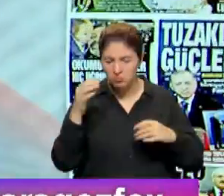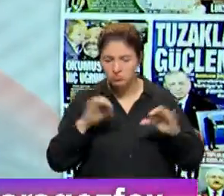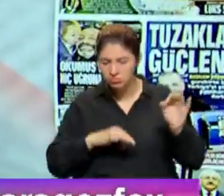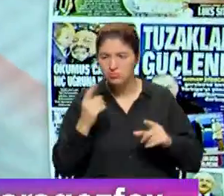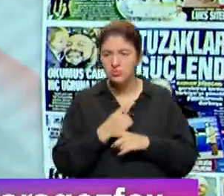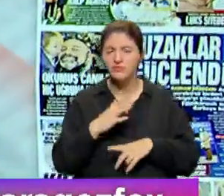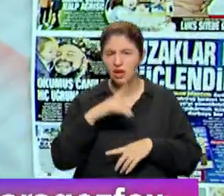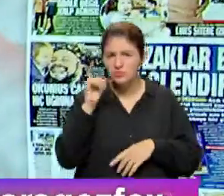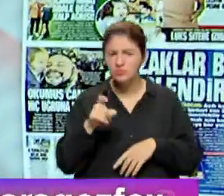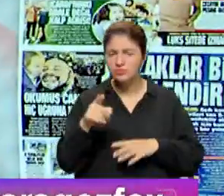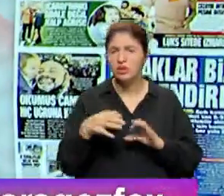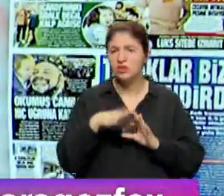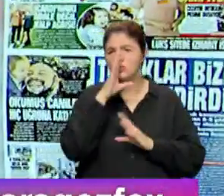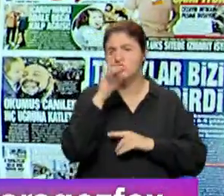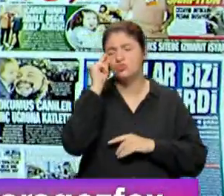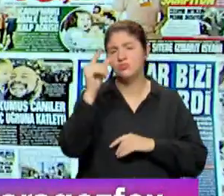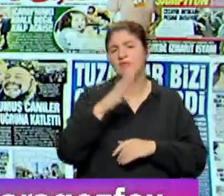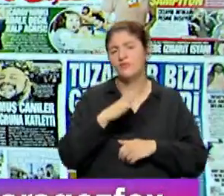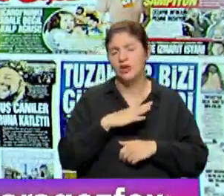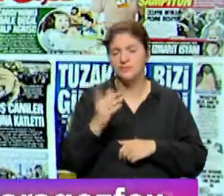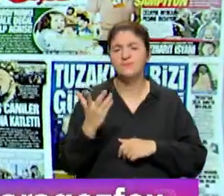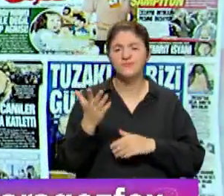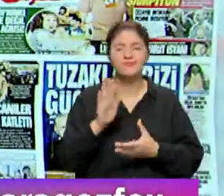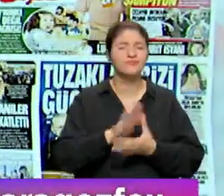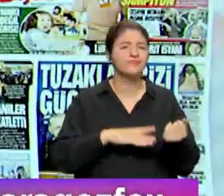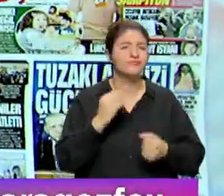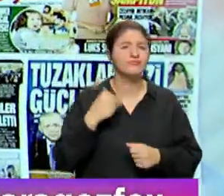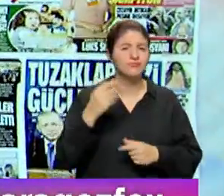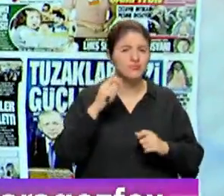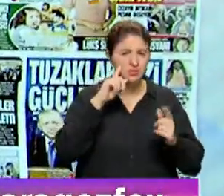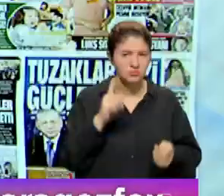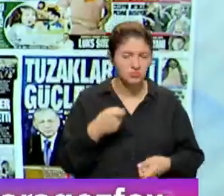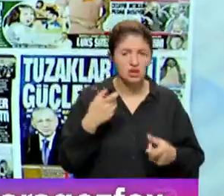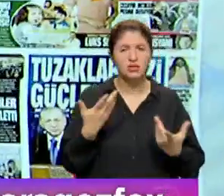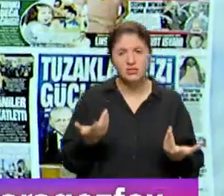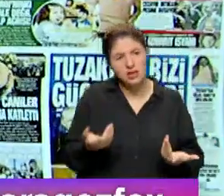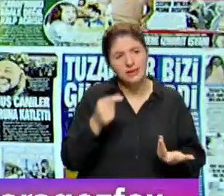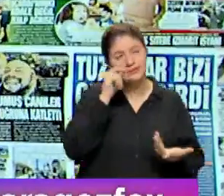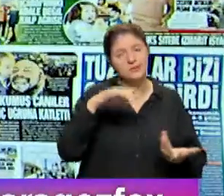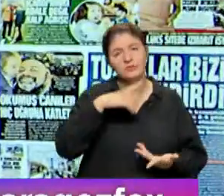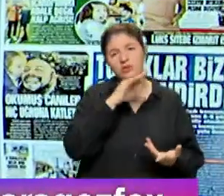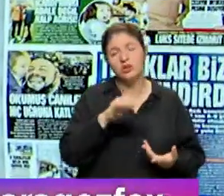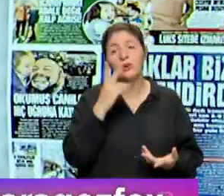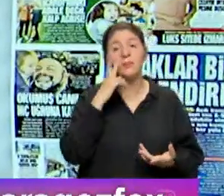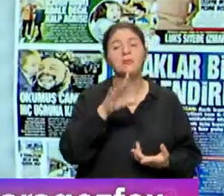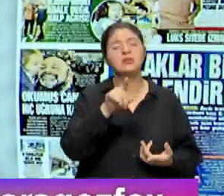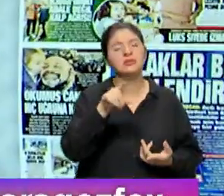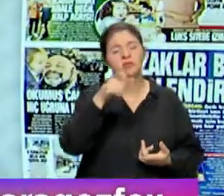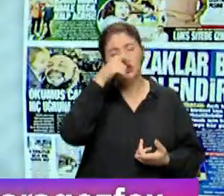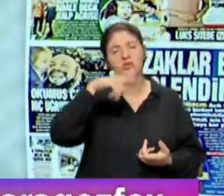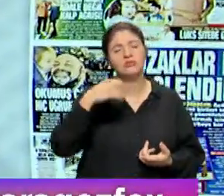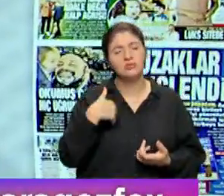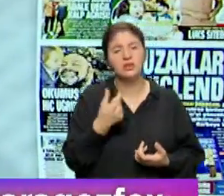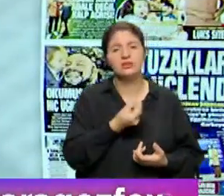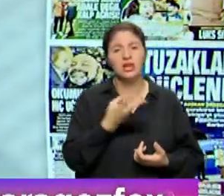Bununla ilgil de ciddi şüpheler var ve mezun olduktan sonra iş bulabilmek de insanlara zor geliyor bakmay Siz tüik'in